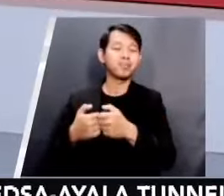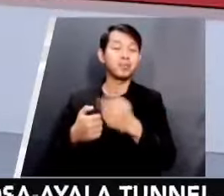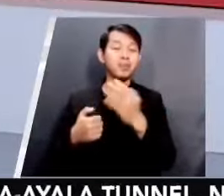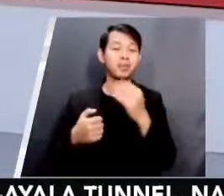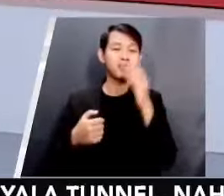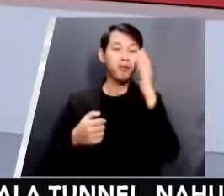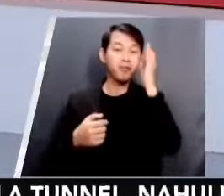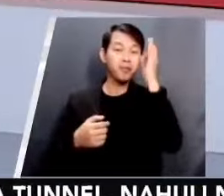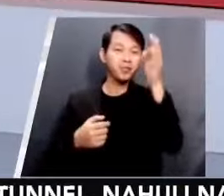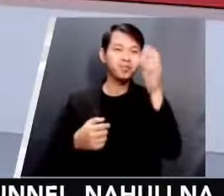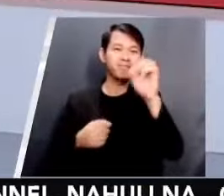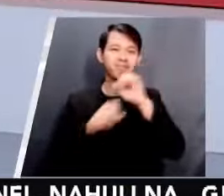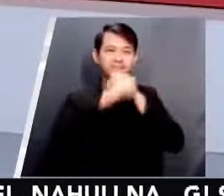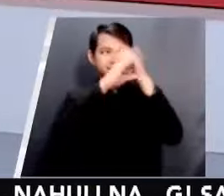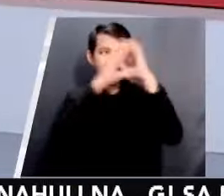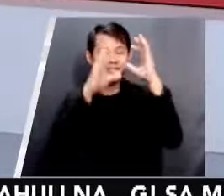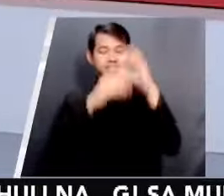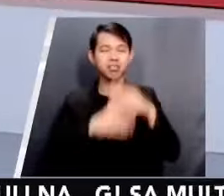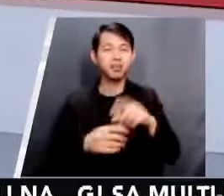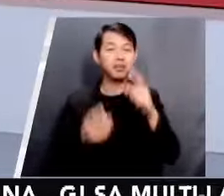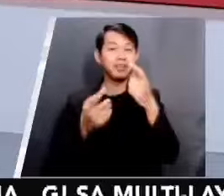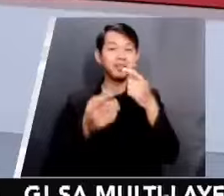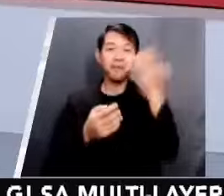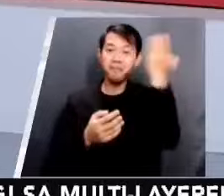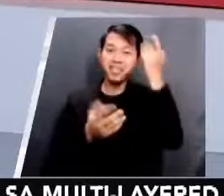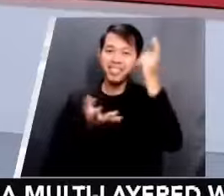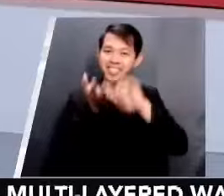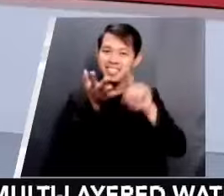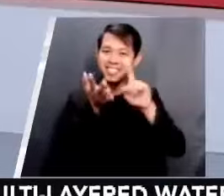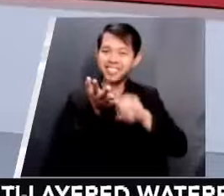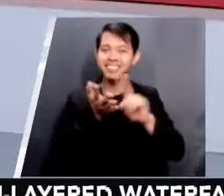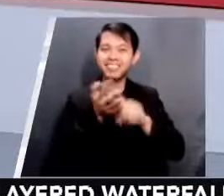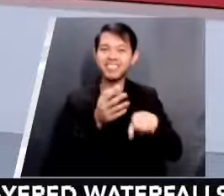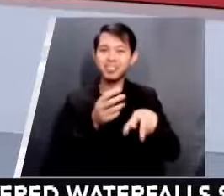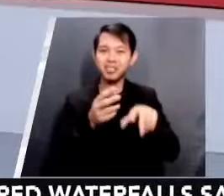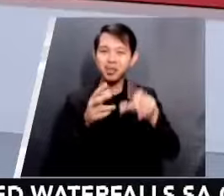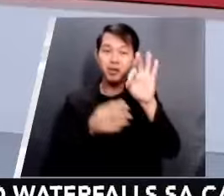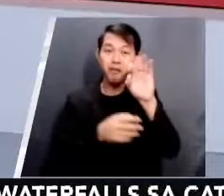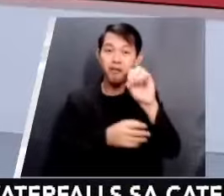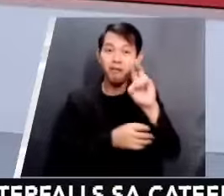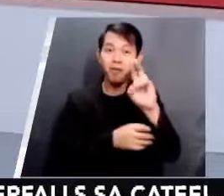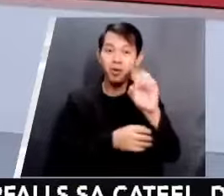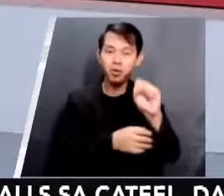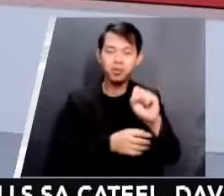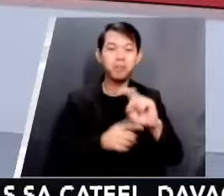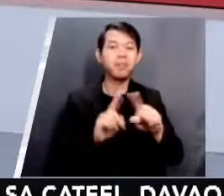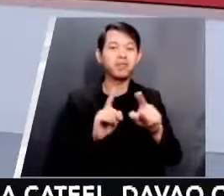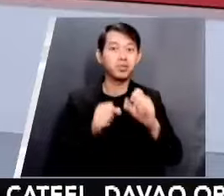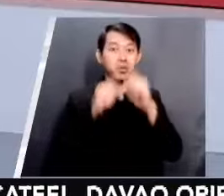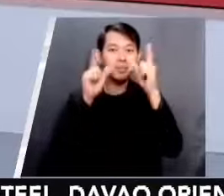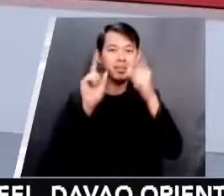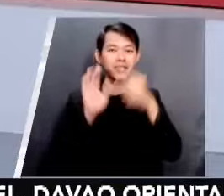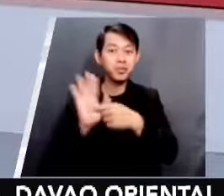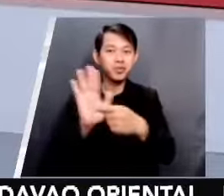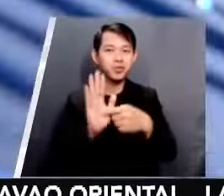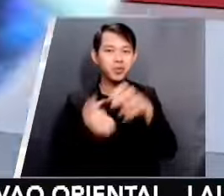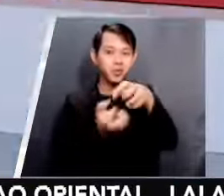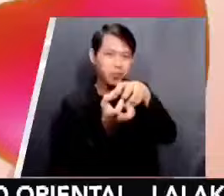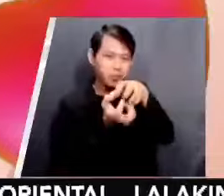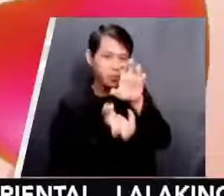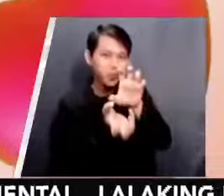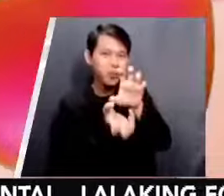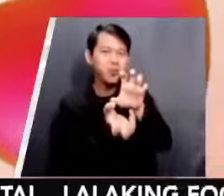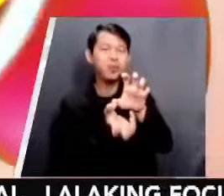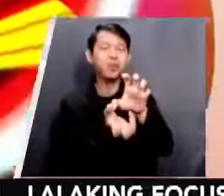ng autofocus sa camera ang nobya, isang promise ring ang kanyang sorpresa. Pusuan na yan sa report ni Marie Zumali.